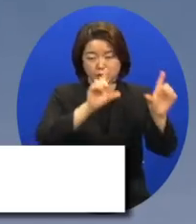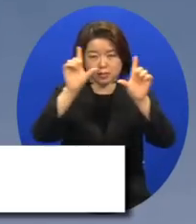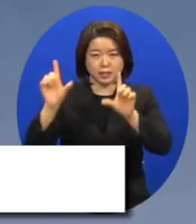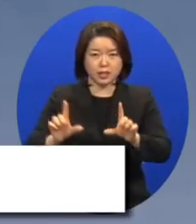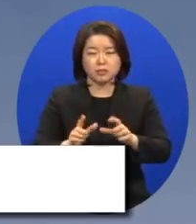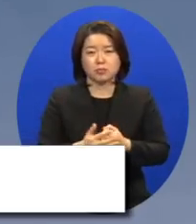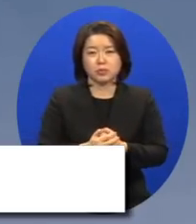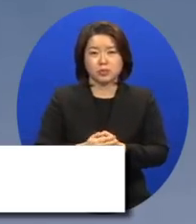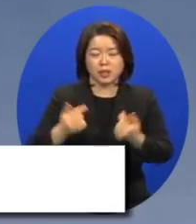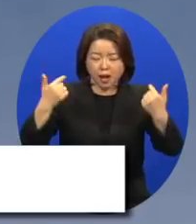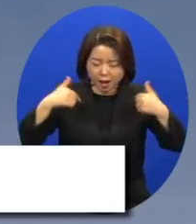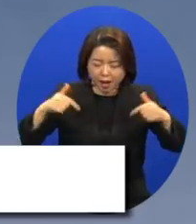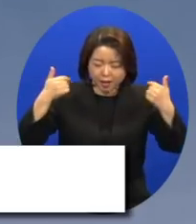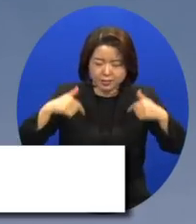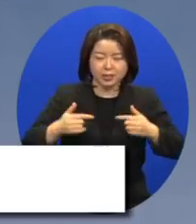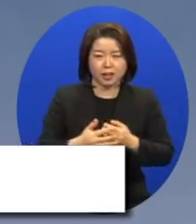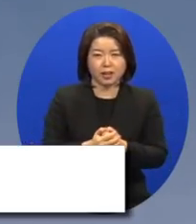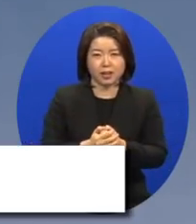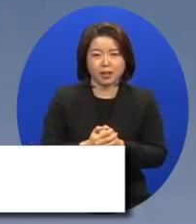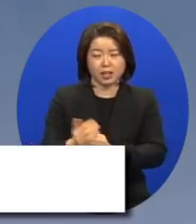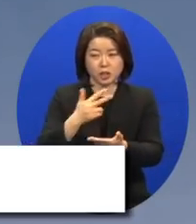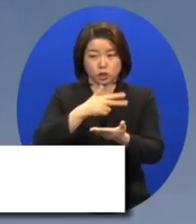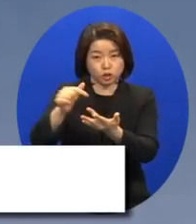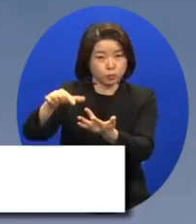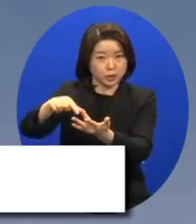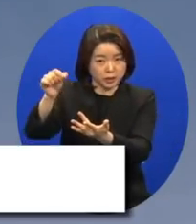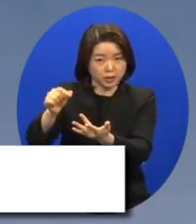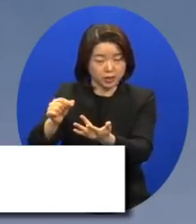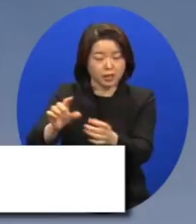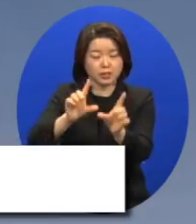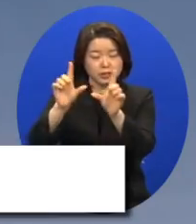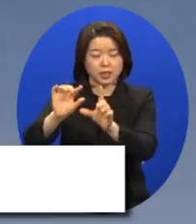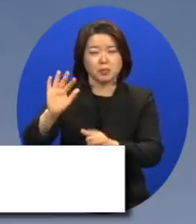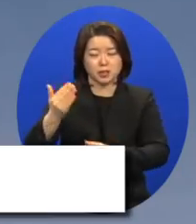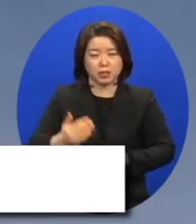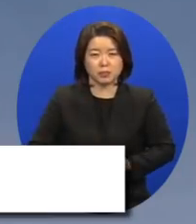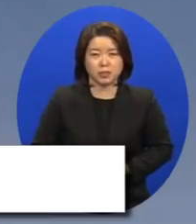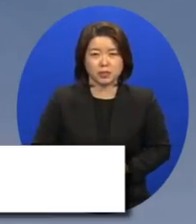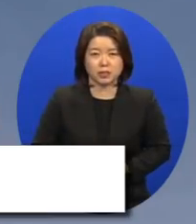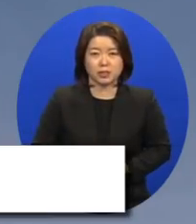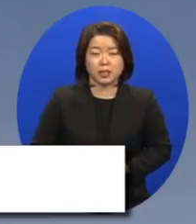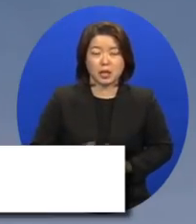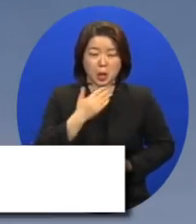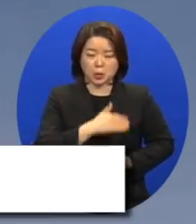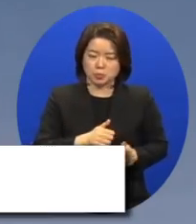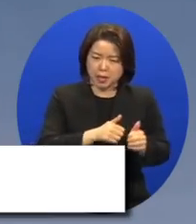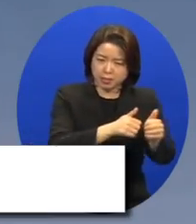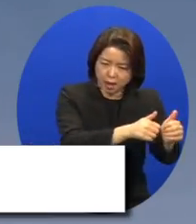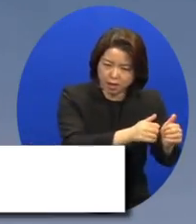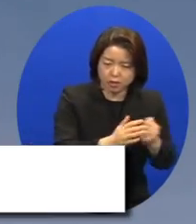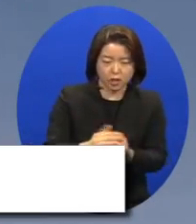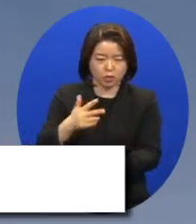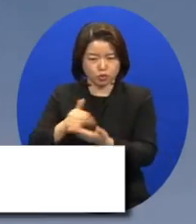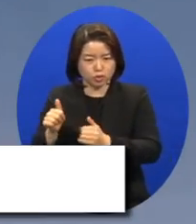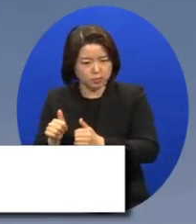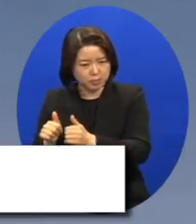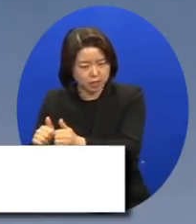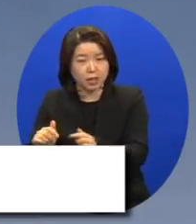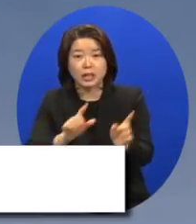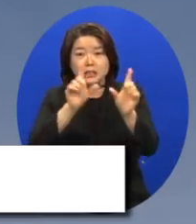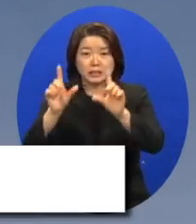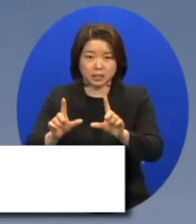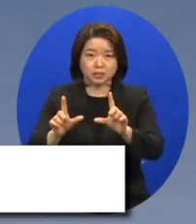항상 주님을 선택하는 삶입니다 육신을 따라 살 건지 주님을 따라 살 건지